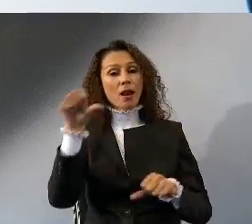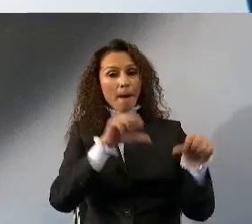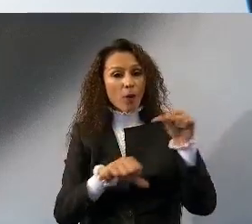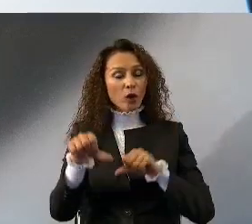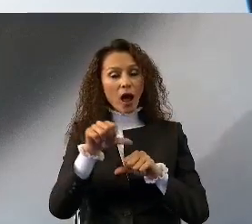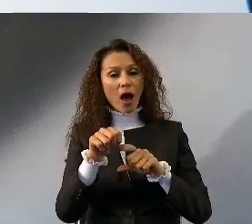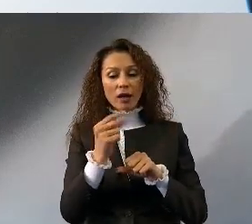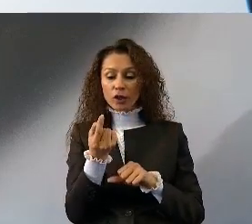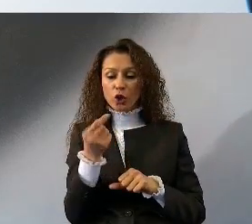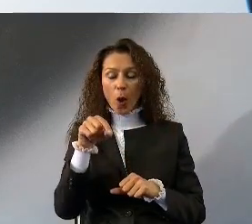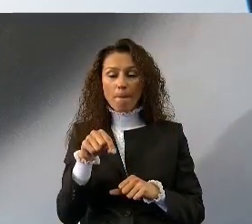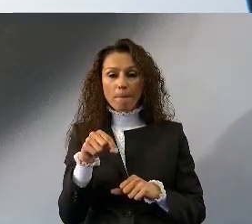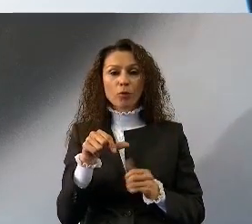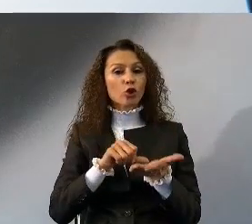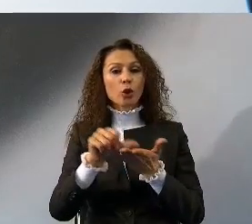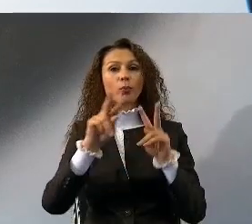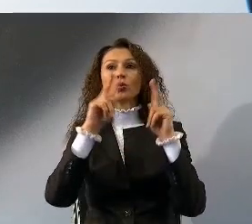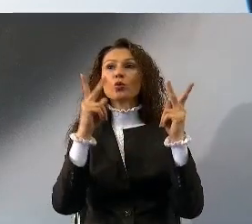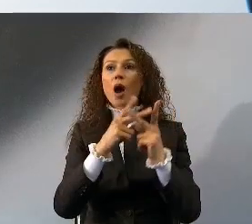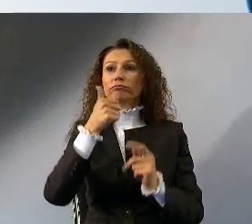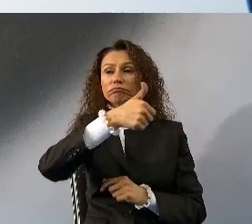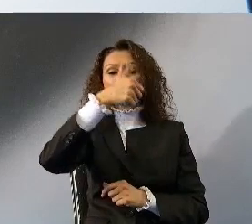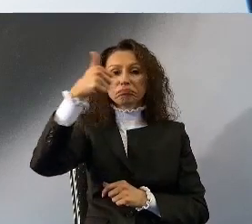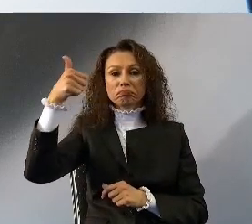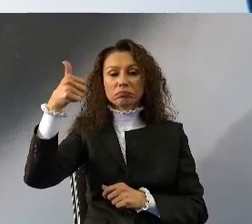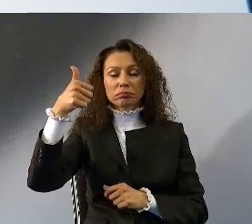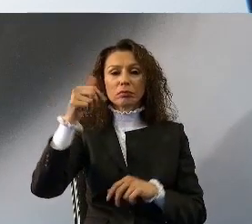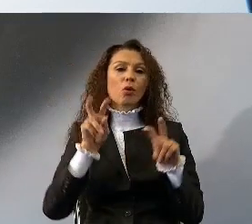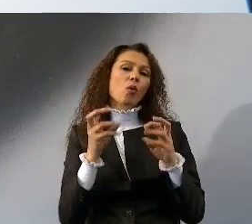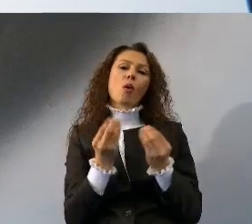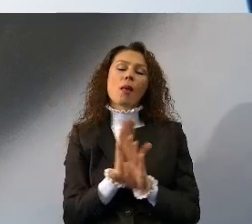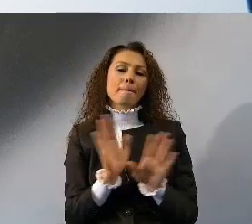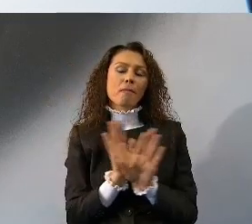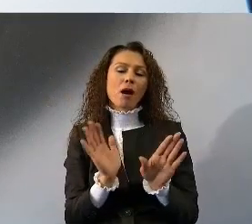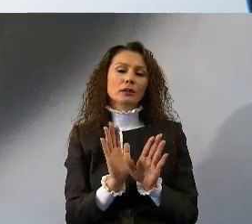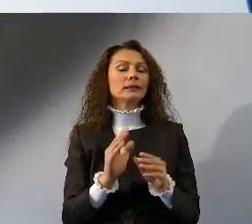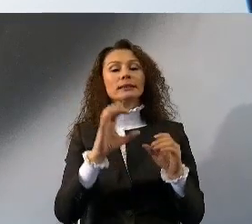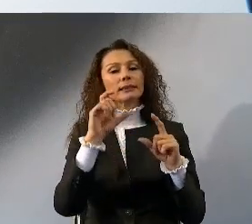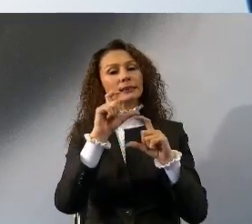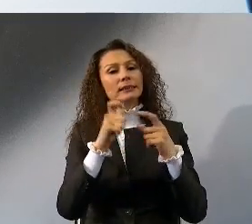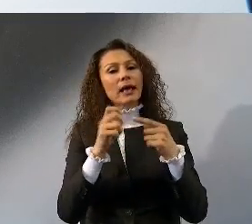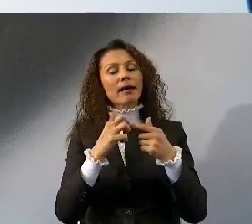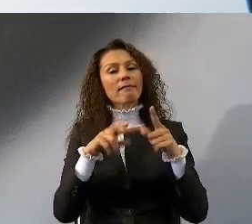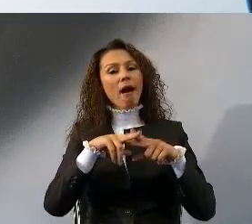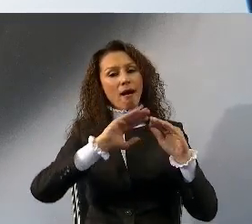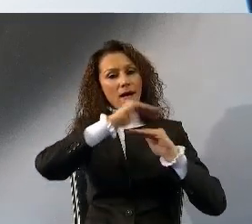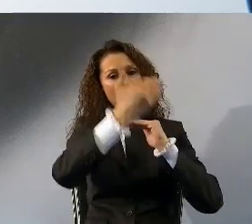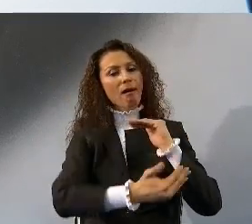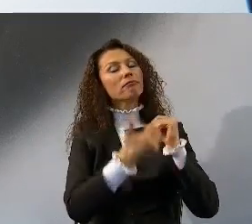laboratuvarda yetiştirilmiş bir tohumun bütün dünya için verimliliği gibi bir şey söz konusu olamaz. Serada verimli olmaya devam